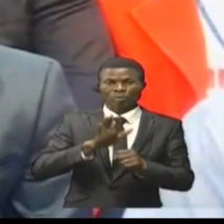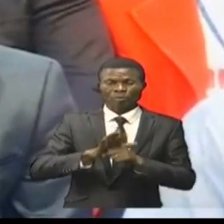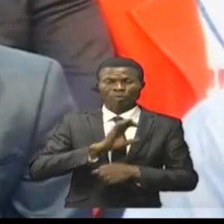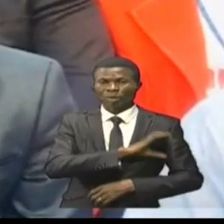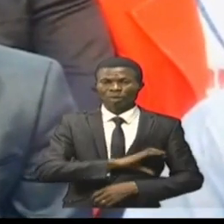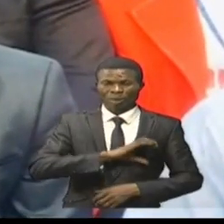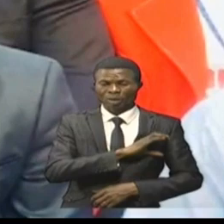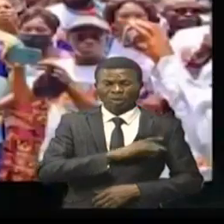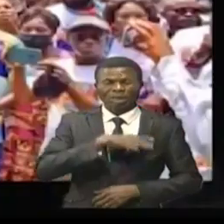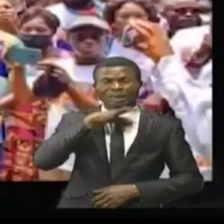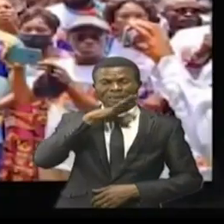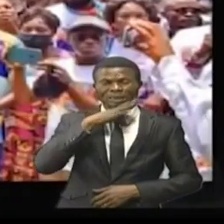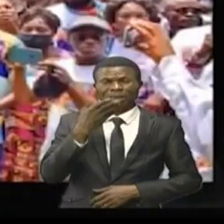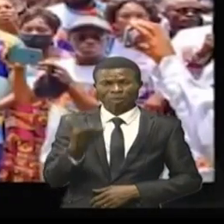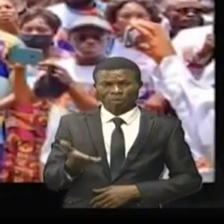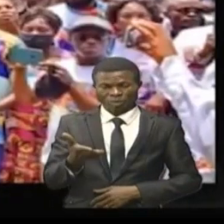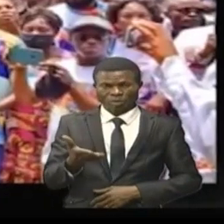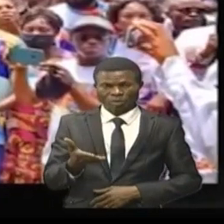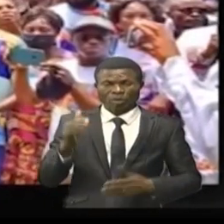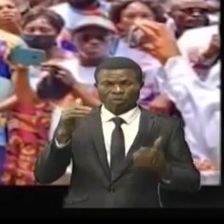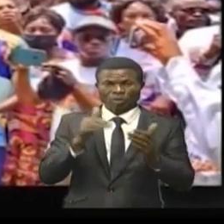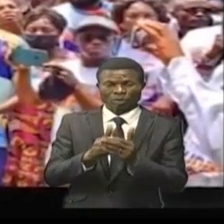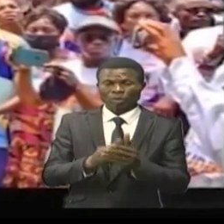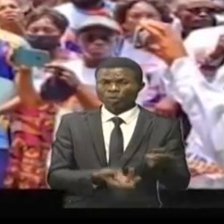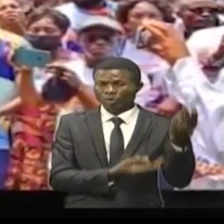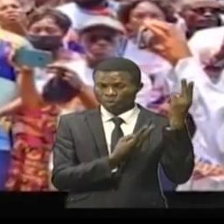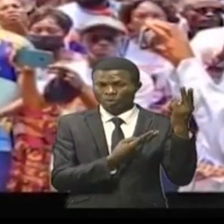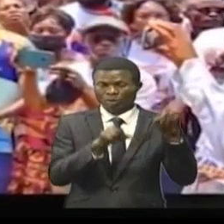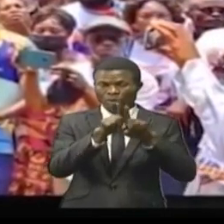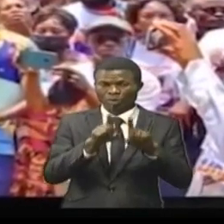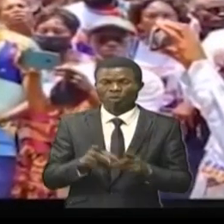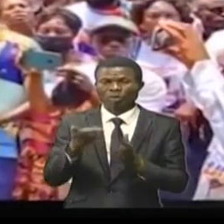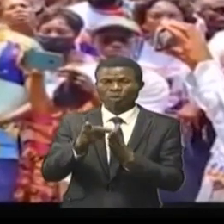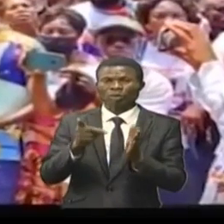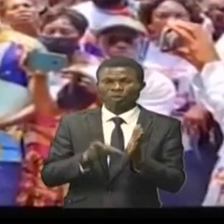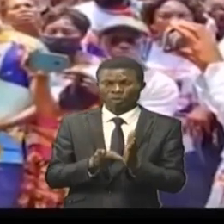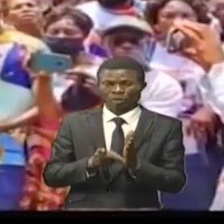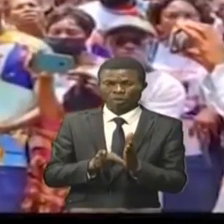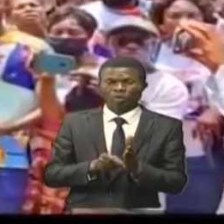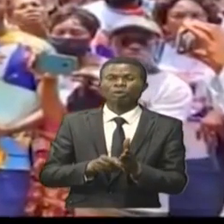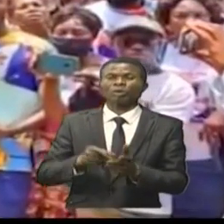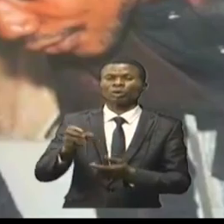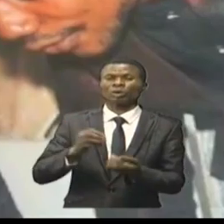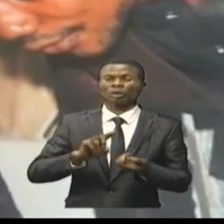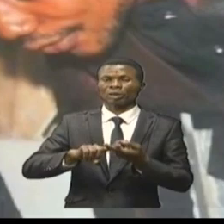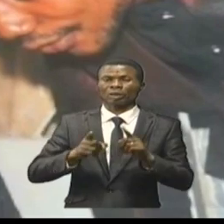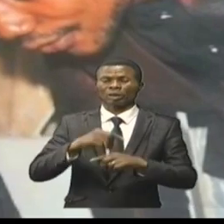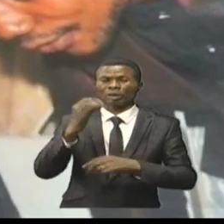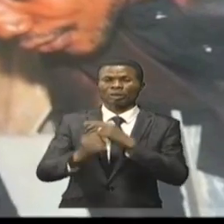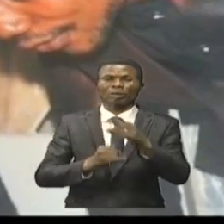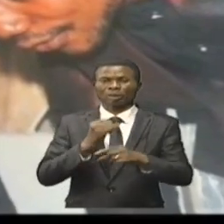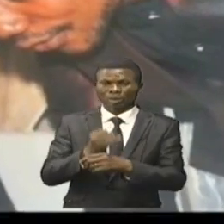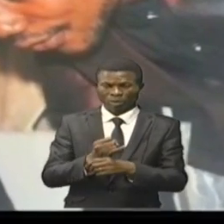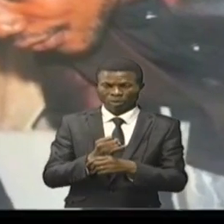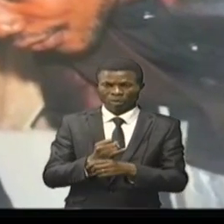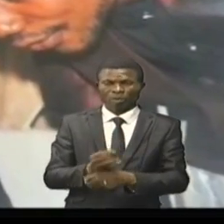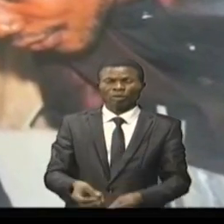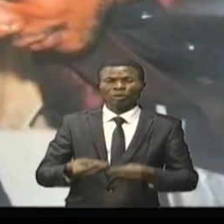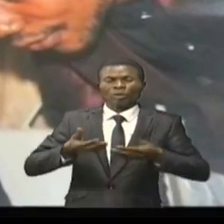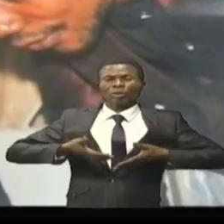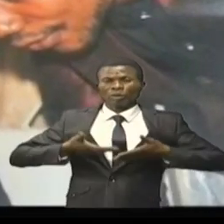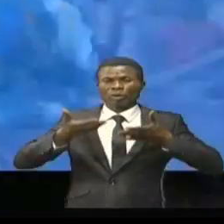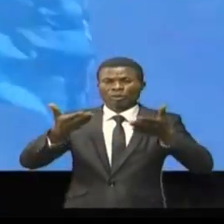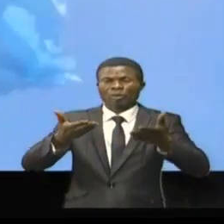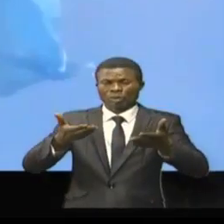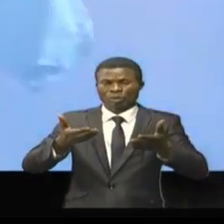comportement répréhensible au regard des valeurs et principes qui régissent les relations internationales consacrées notamment par